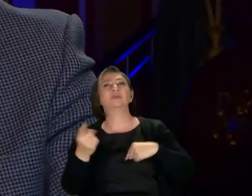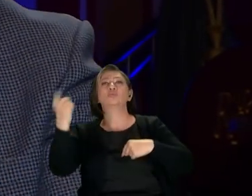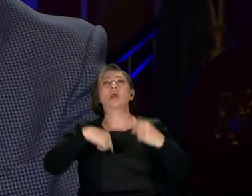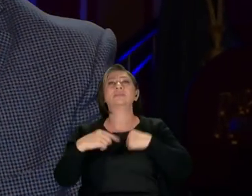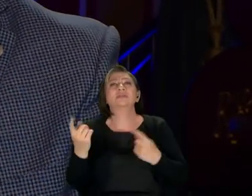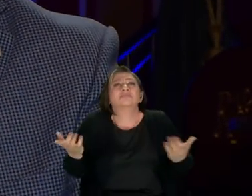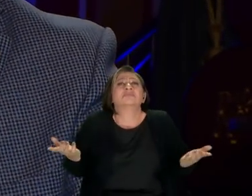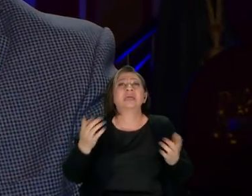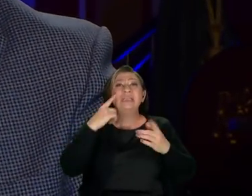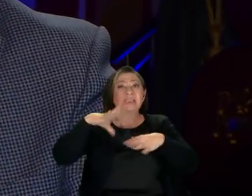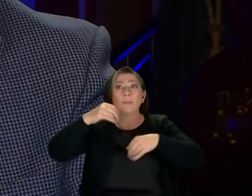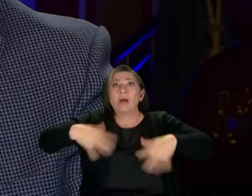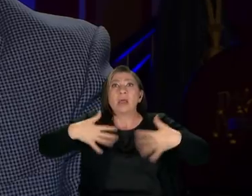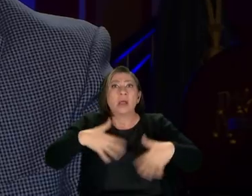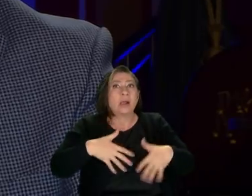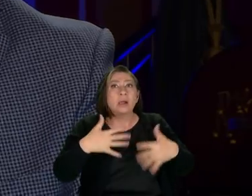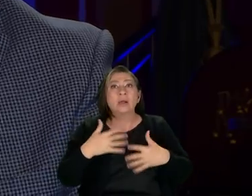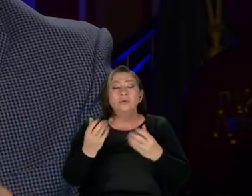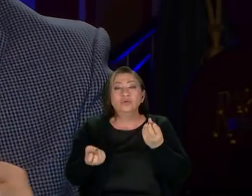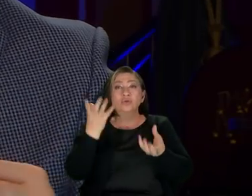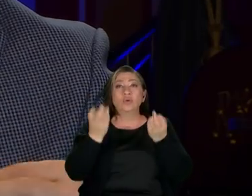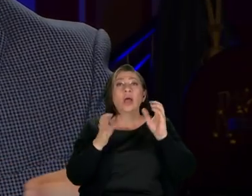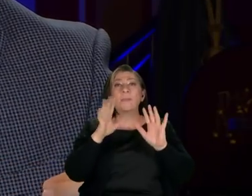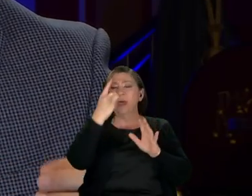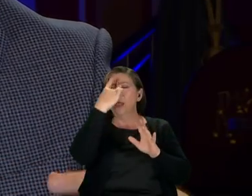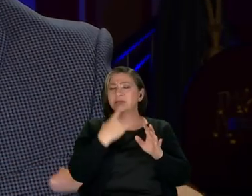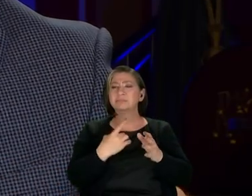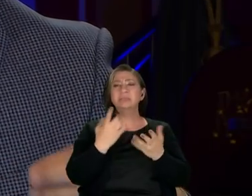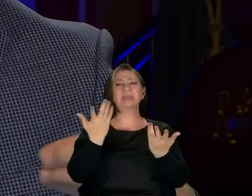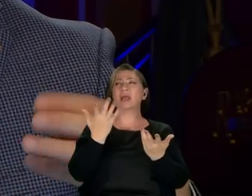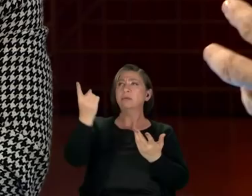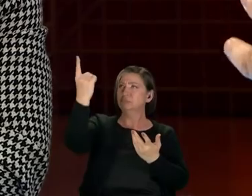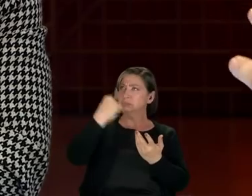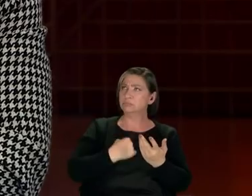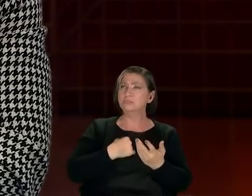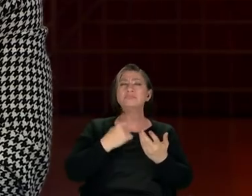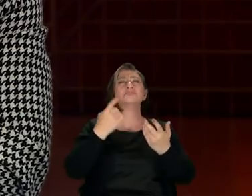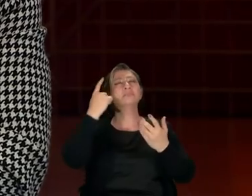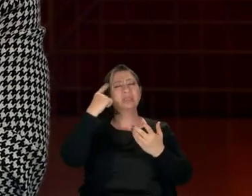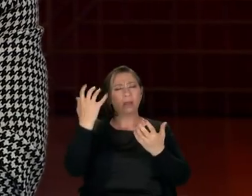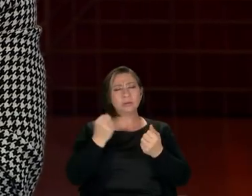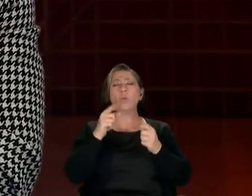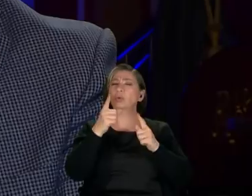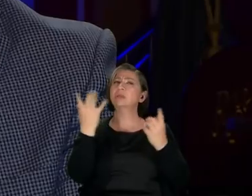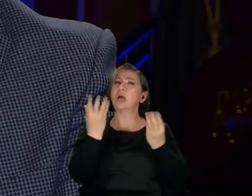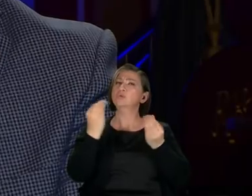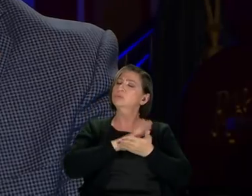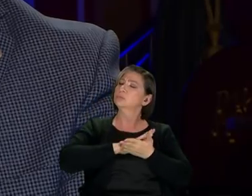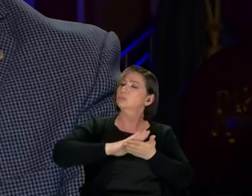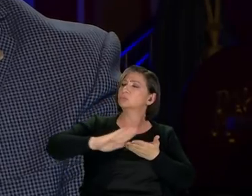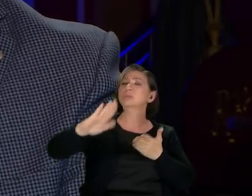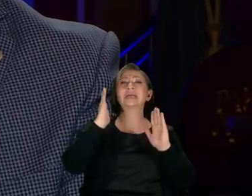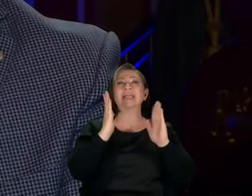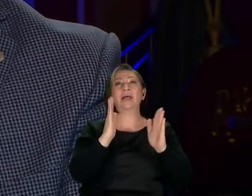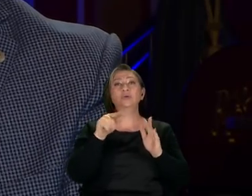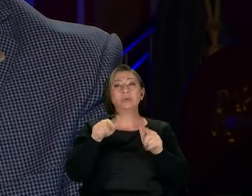gelmiş. İnsanlar da panik havası oluşturuyorlar. Halbuki resmi kanallardan gelen verilerle hareket ederseniz gayet de güzel gider. Biz de bu